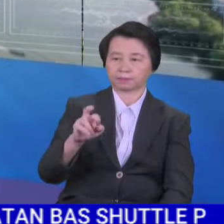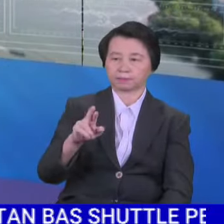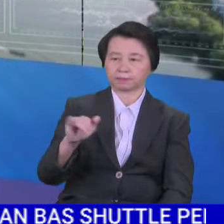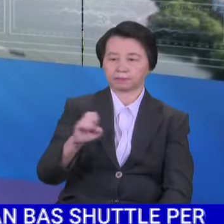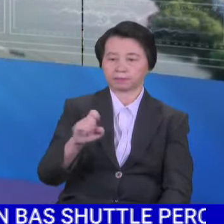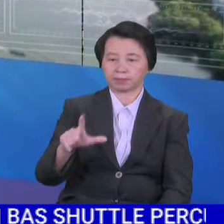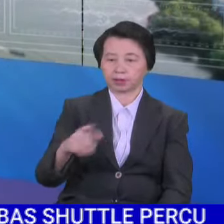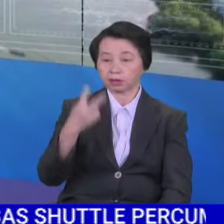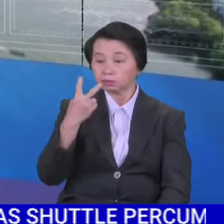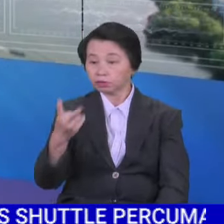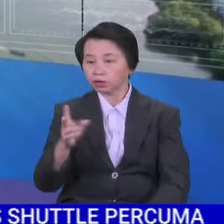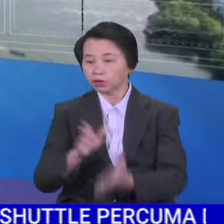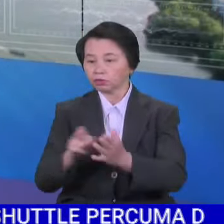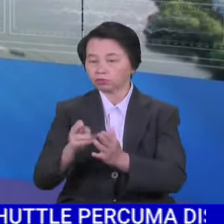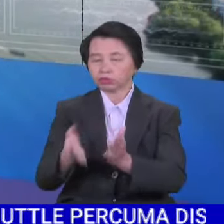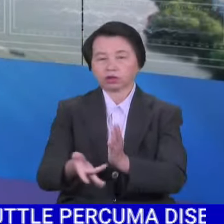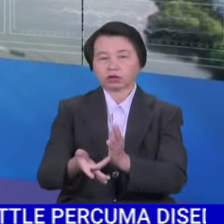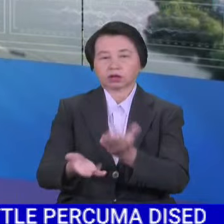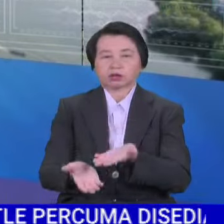weight